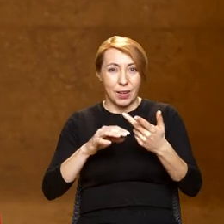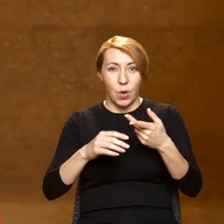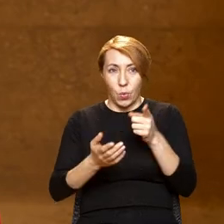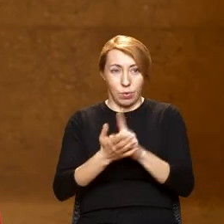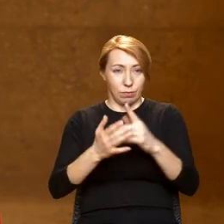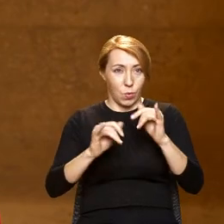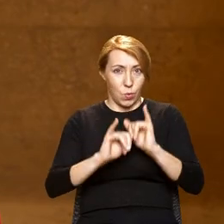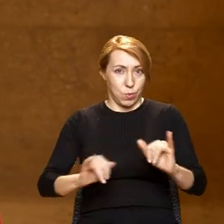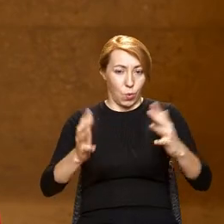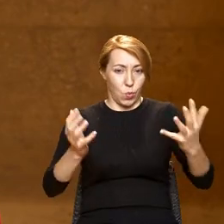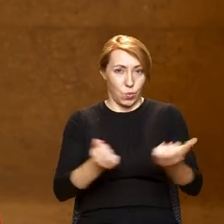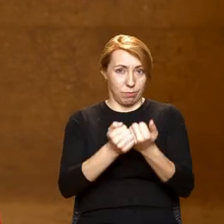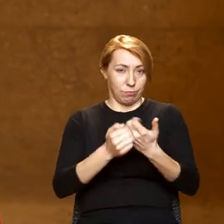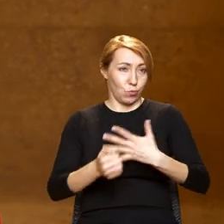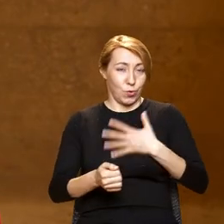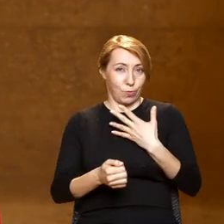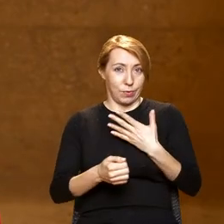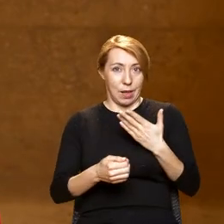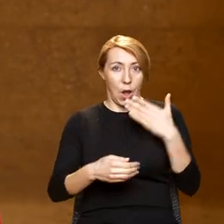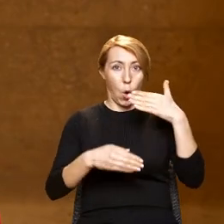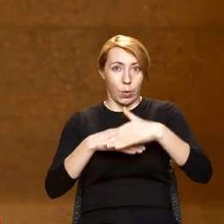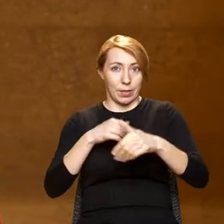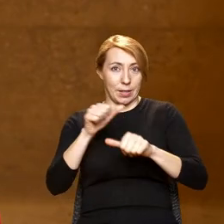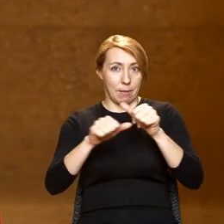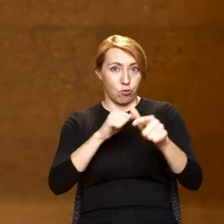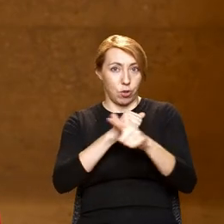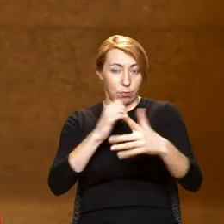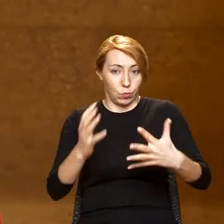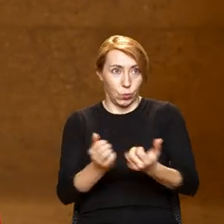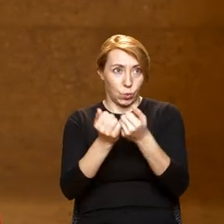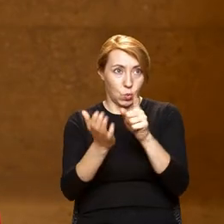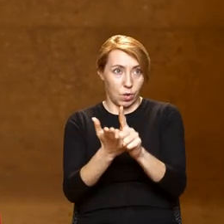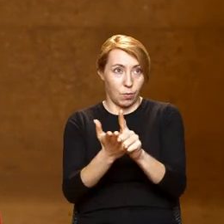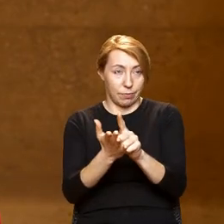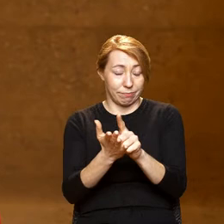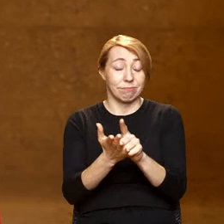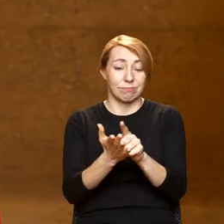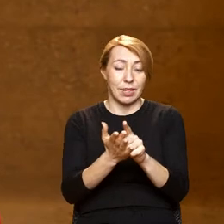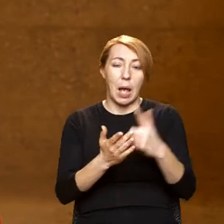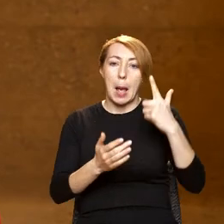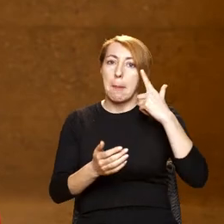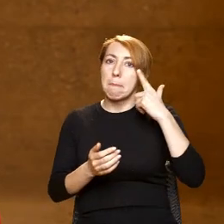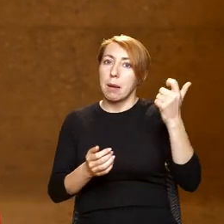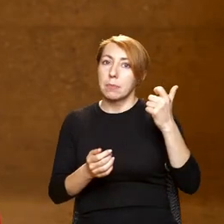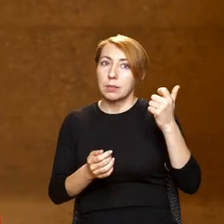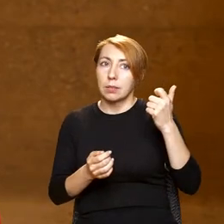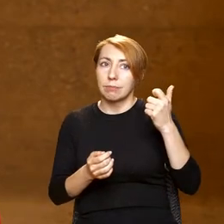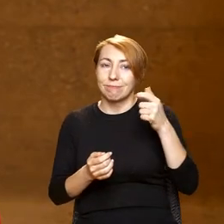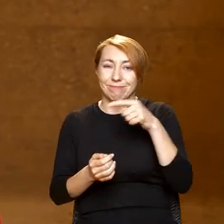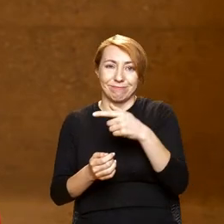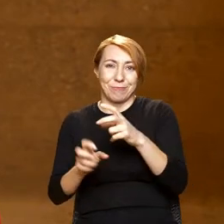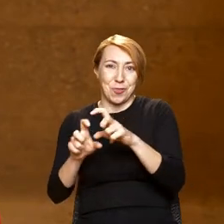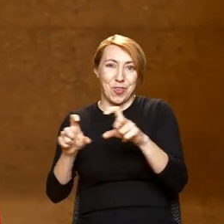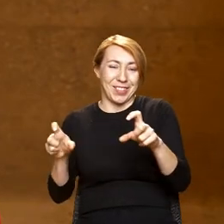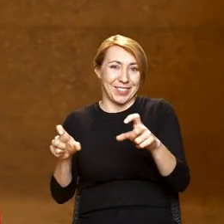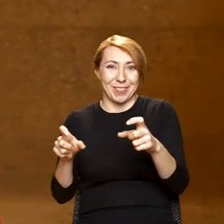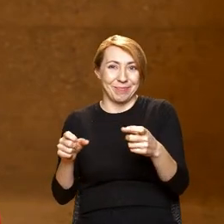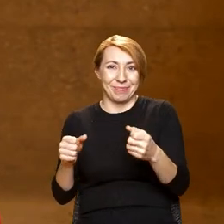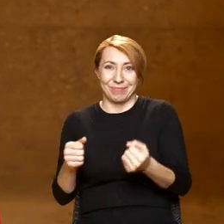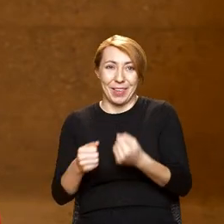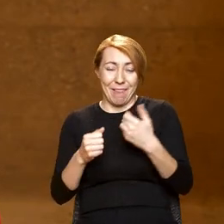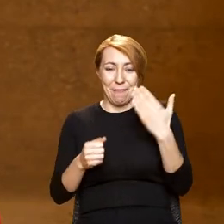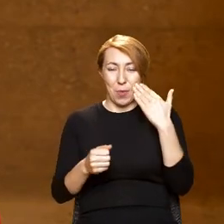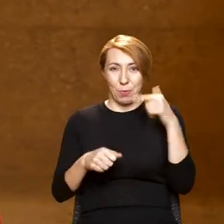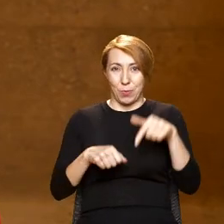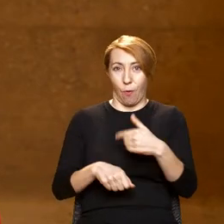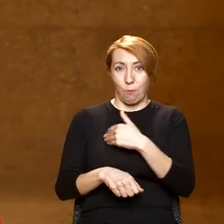że dopiero pod koniec lat 70. Trzeba było... Pamiętamy w większości tutaj, jakie to były czasy, prawda? Wiadomo było, że w